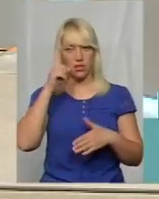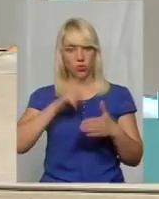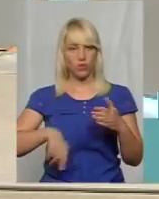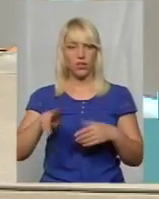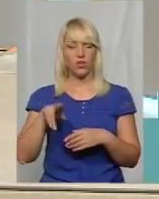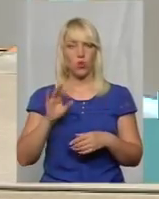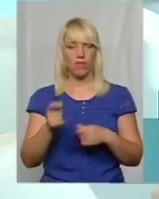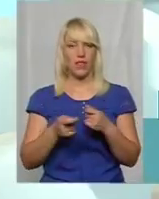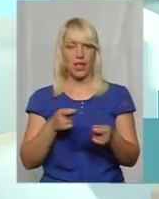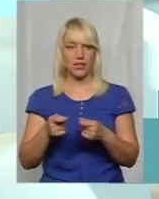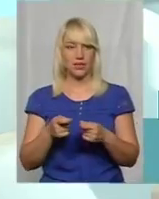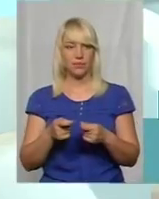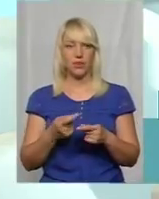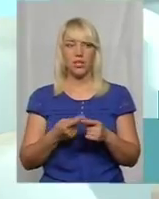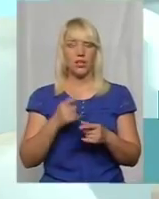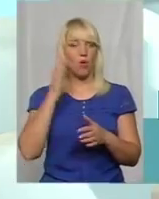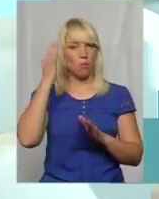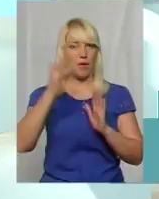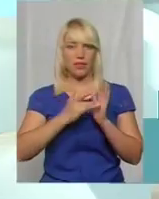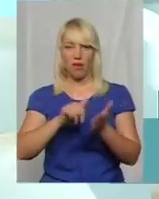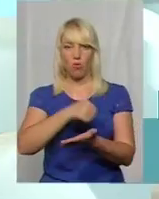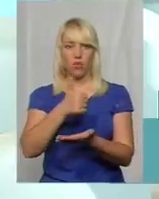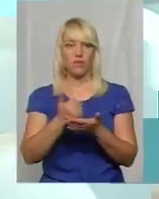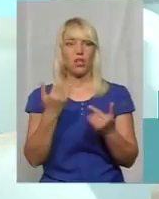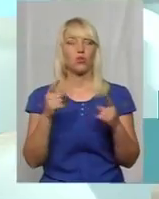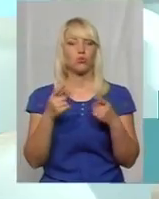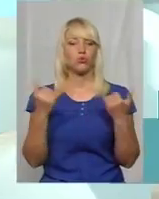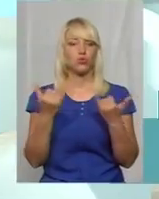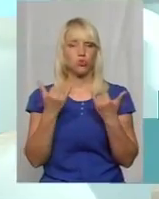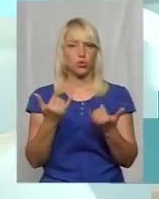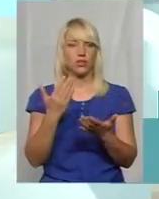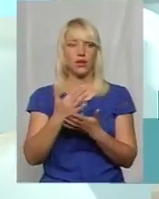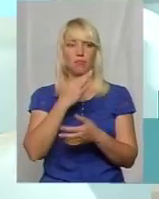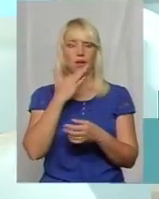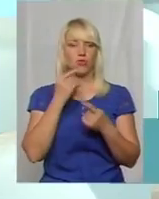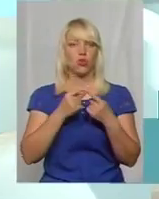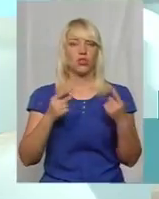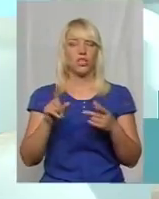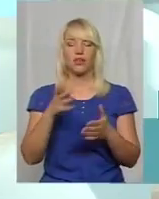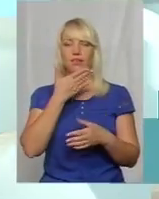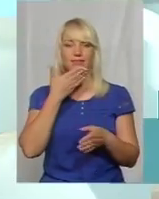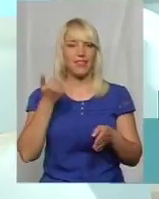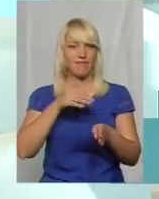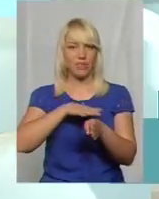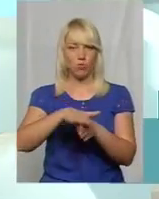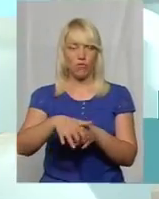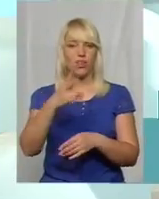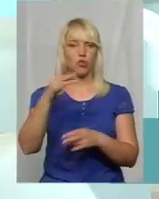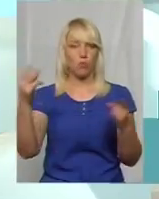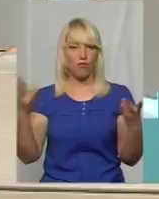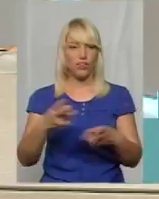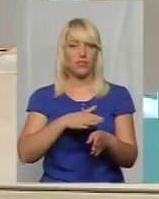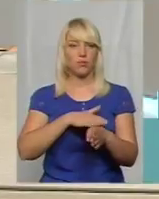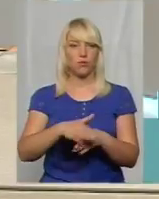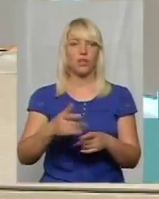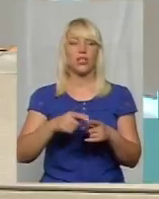влади, головна мета. Тому що сьогодні, повірте, є ще багато речей, які не відбуваються, але мають відбуватись. Люди на місцях